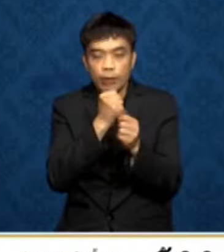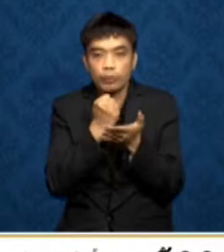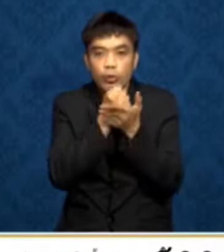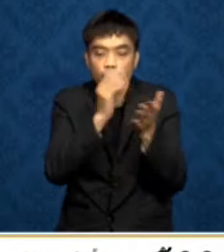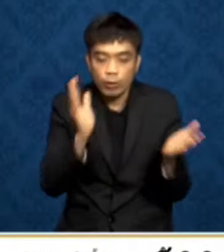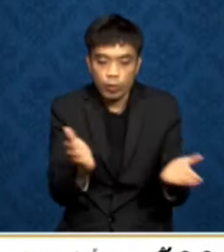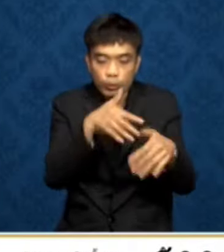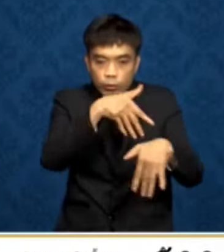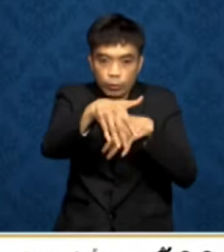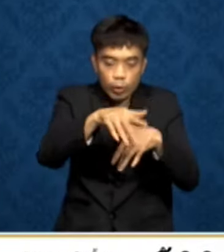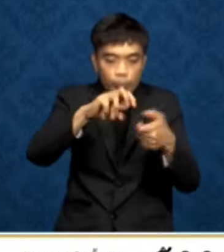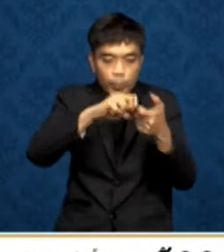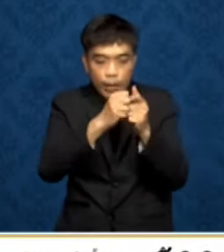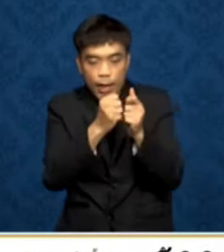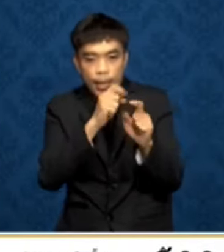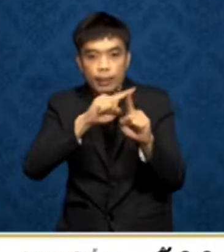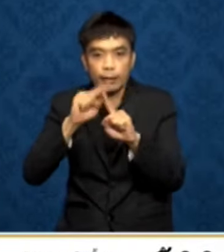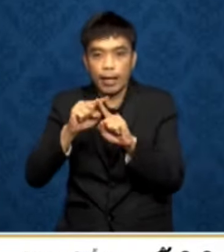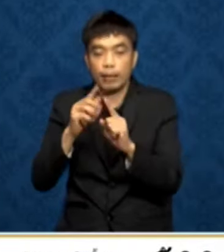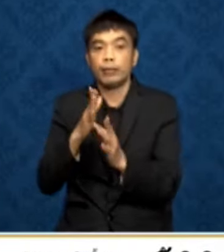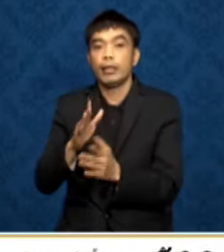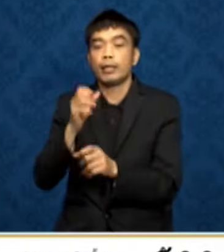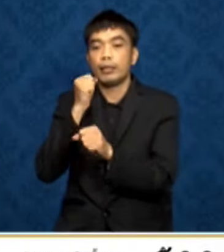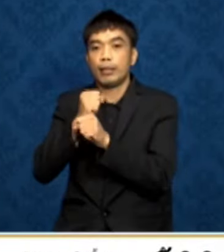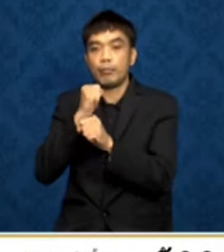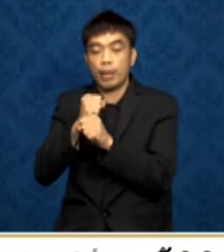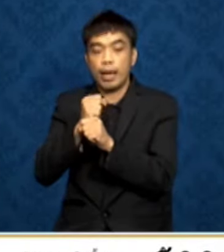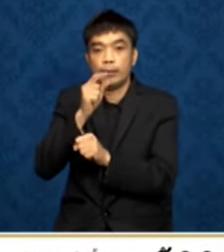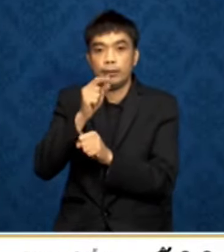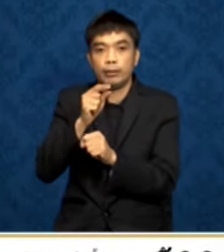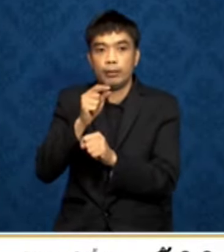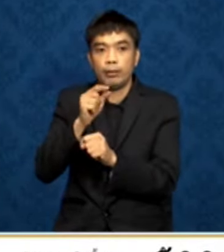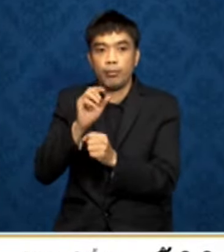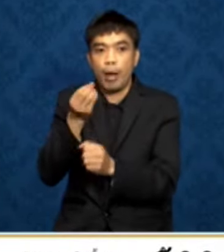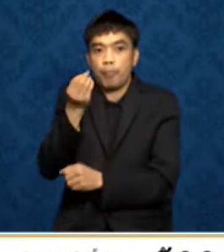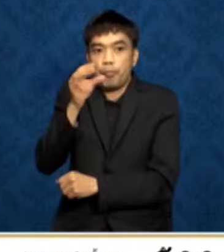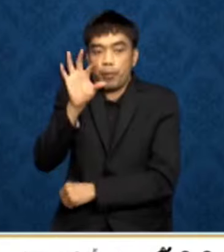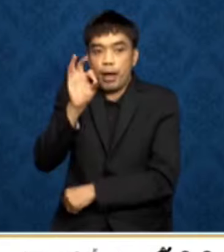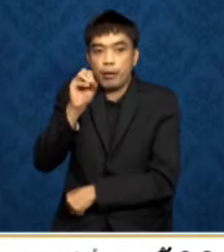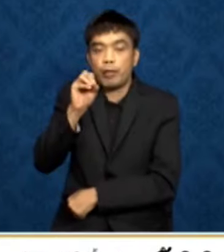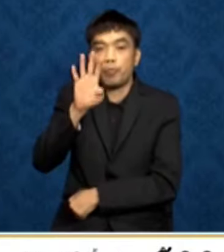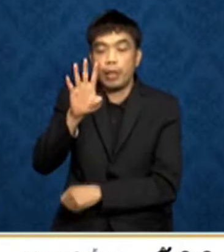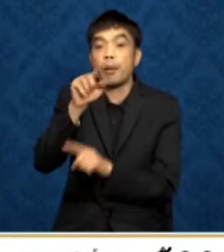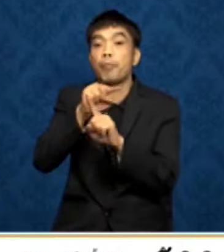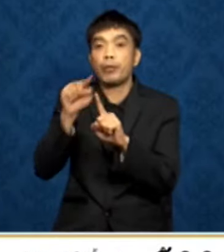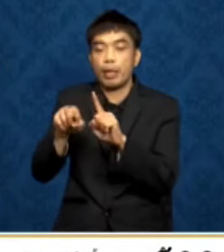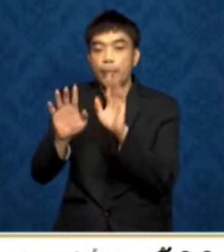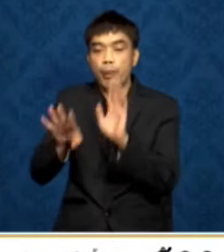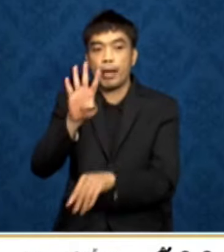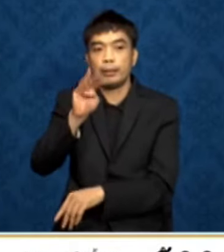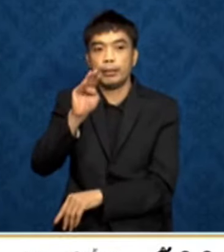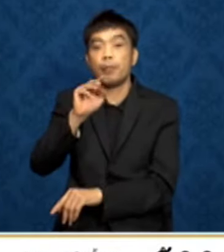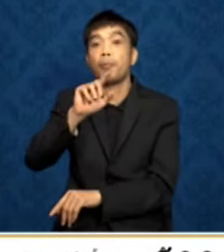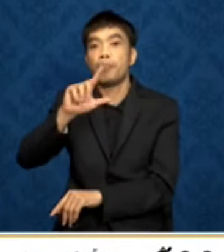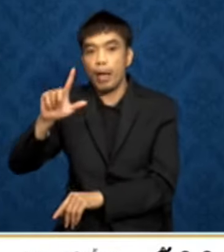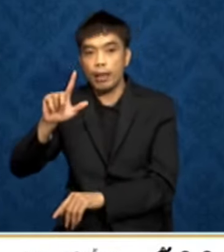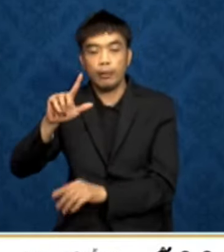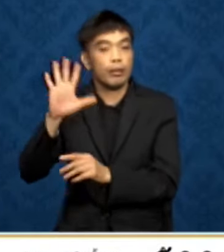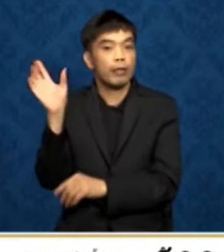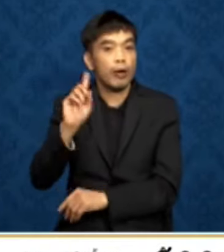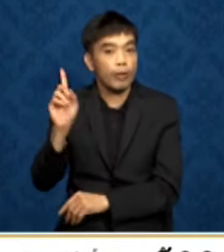น้องประชาชนในพื้นที่ส่วนงบดำเนินงานนะครับเป็นส่วนใหญ่เลย 94%หรือว่า 40ล้านบาทนั้นเป็นการทำ